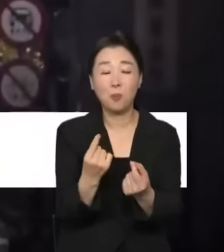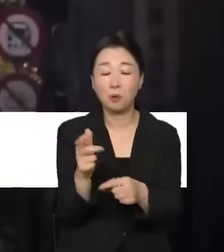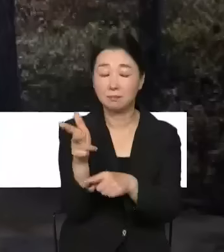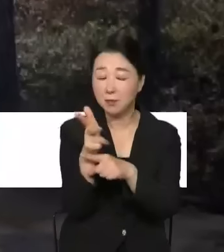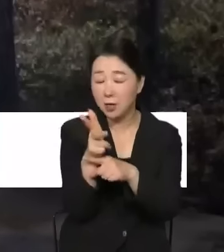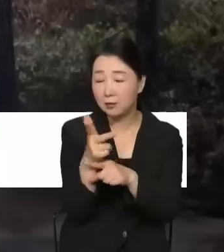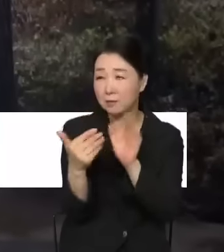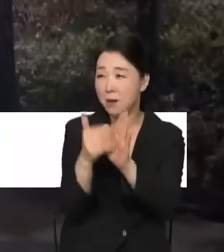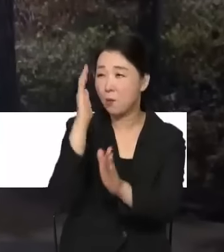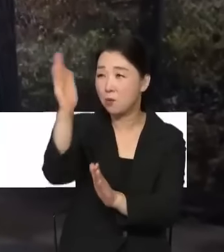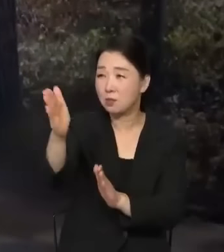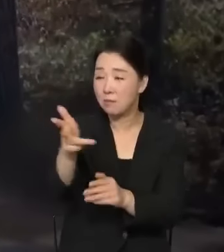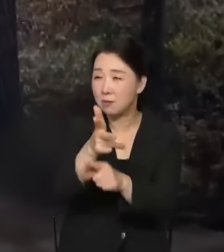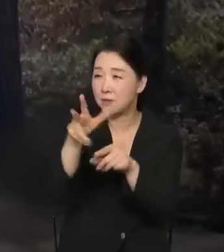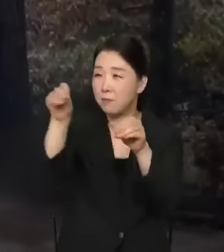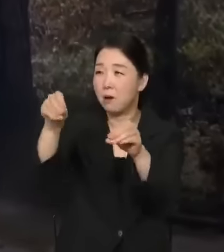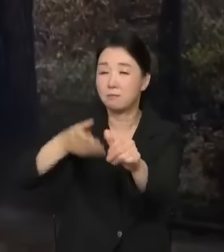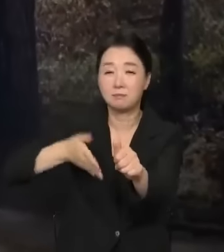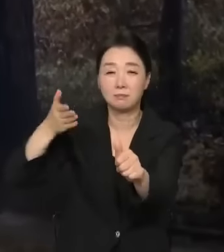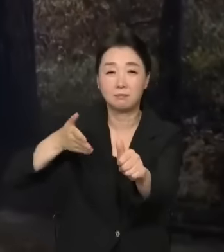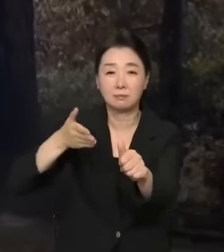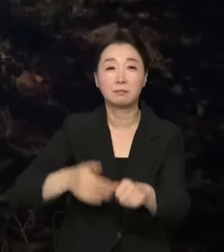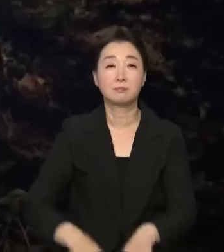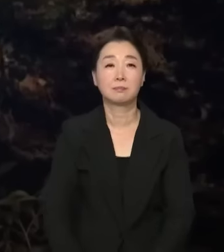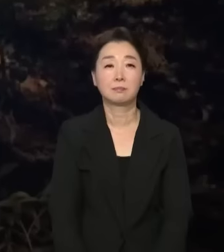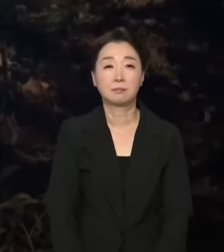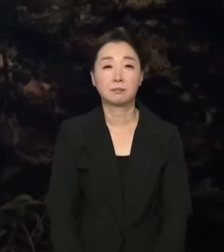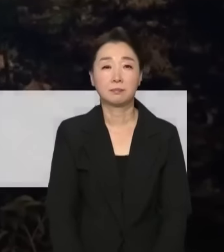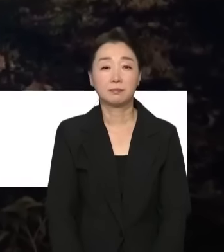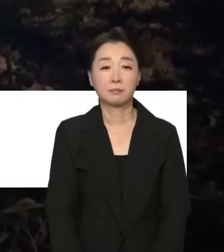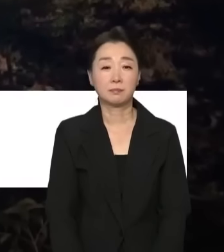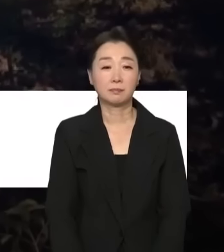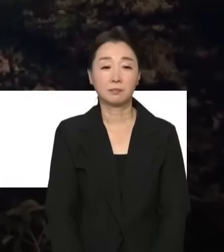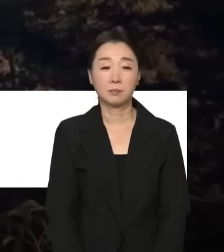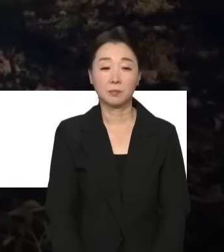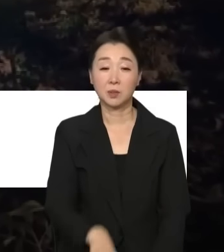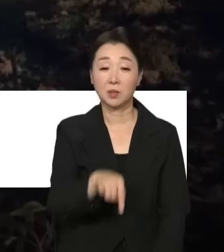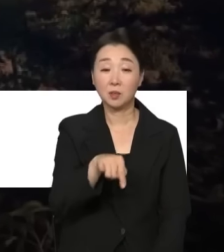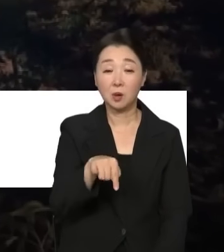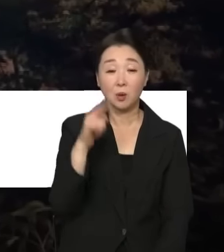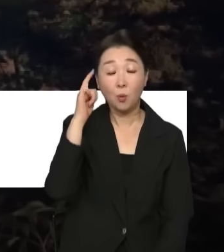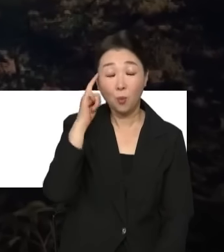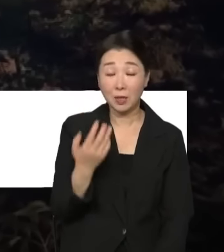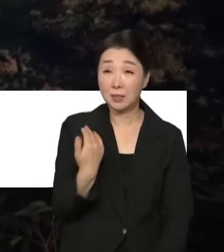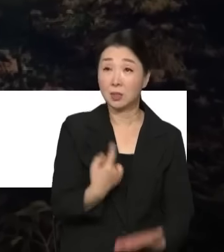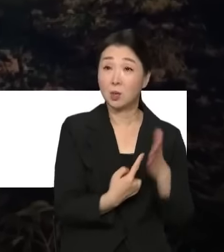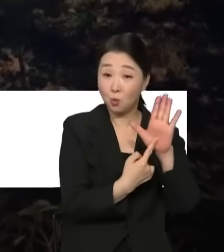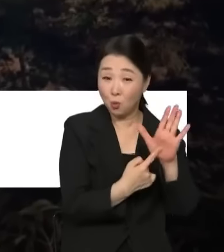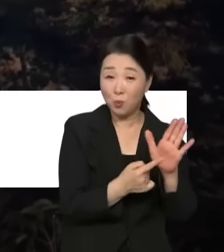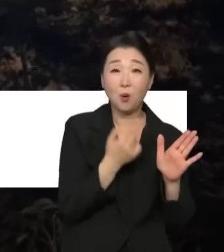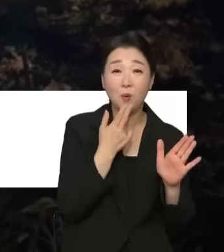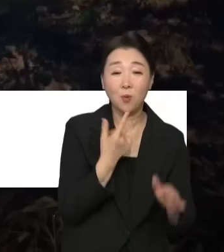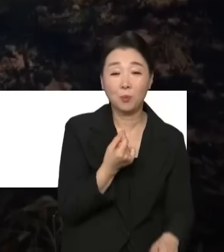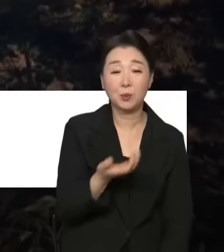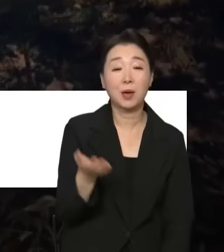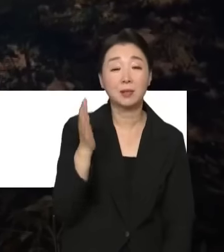막고 취재 중단을 요청한 것으로 보도됐습니다. 여기는 지금 사실 사전에 뭐 공표라든가 이런 건